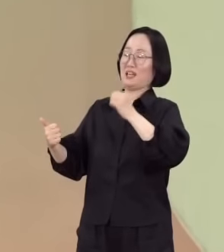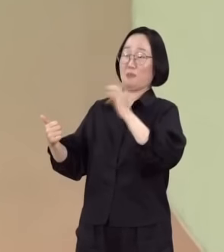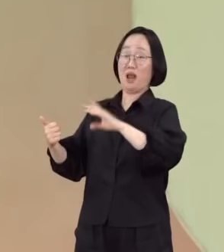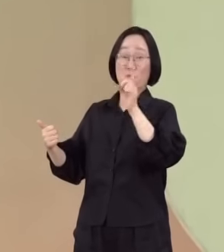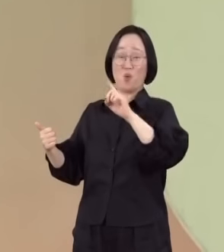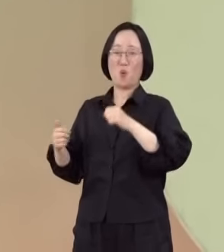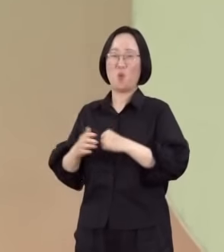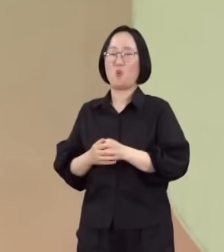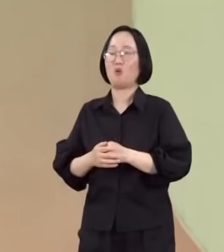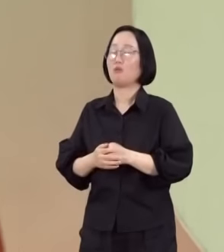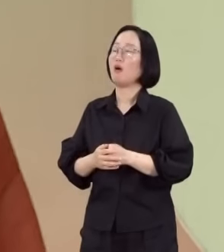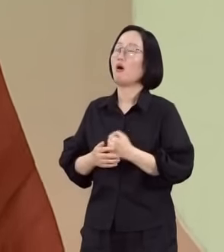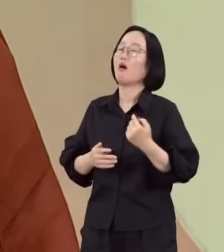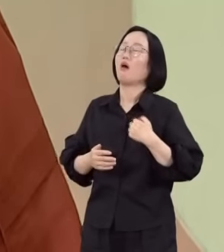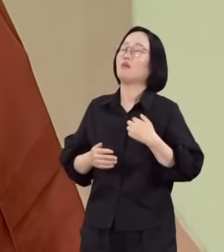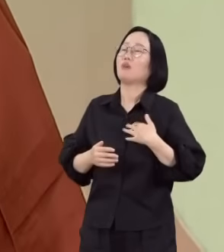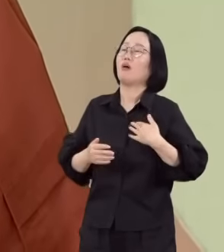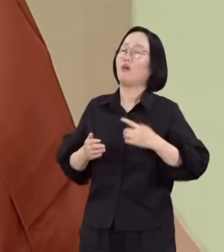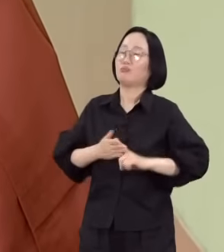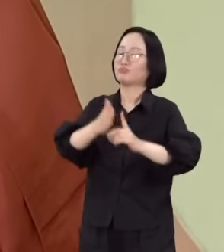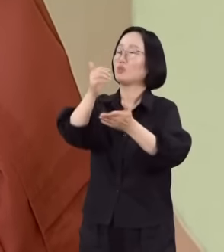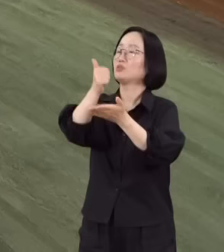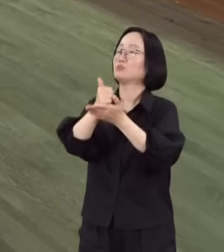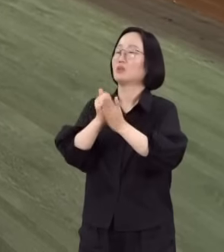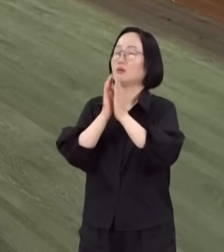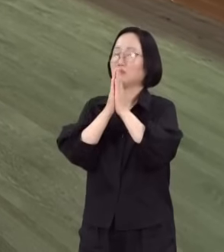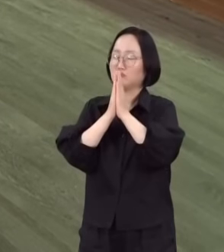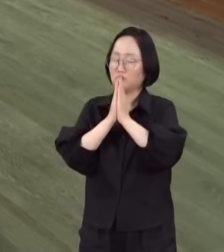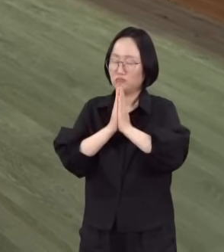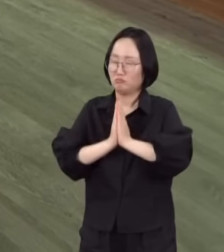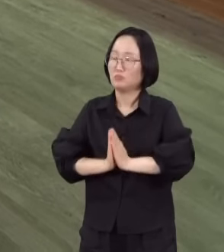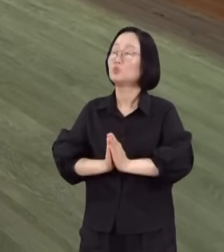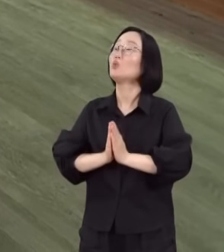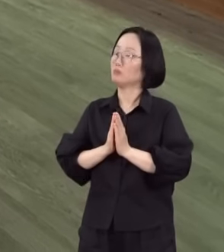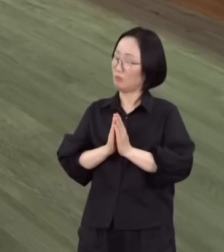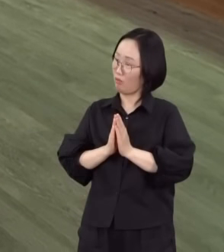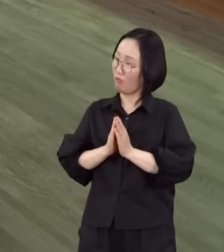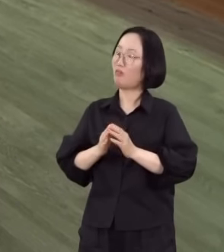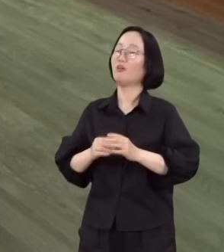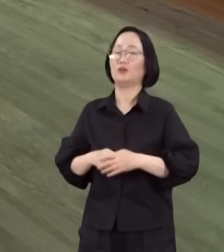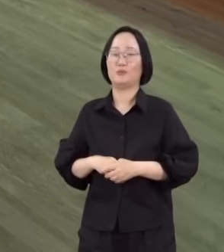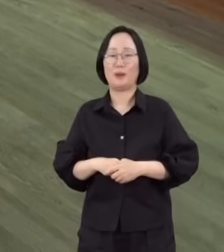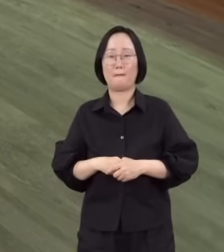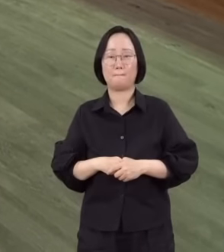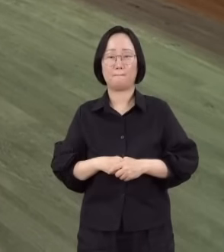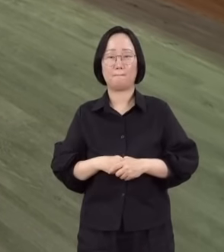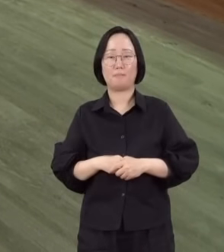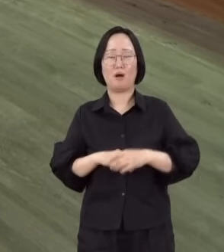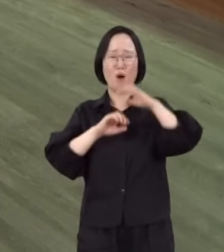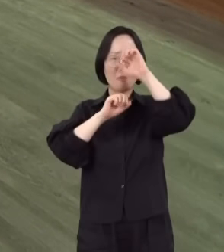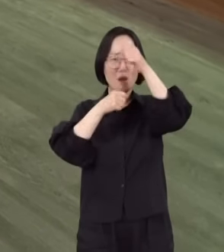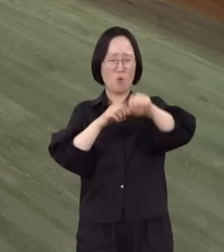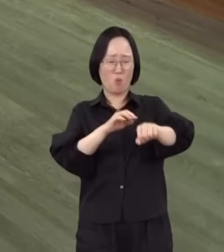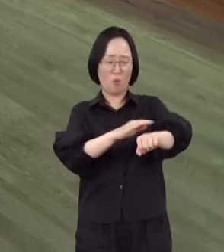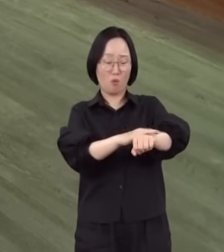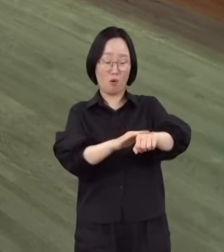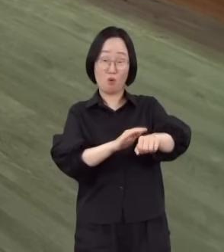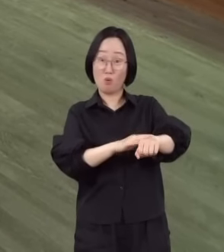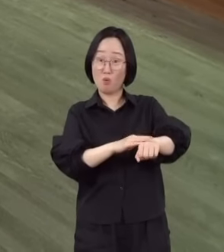기도했습니다 의사가 들리면 기가 막히죠 아이 뭐 아 이거 발목이 너무 너무 치료 속도가